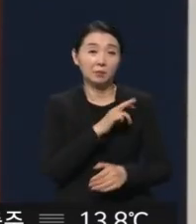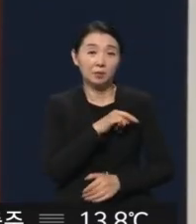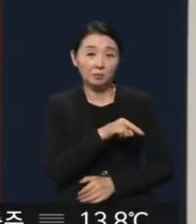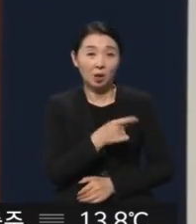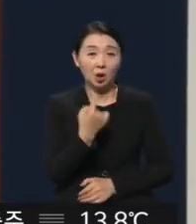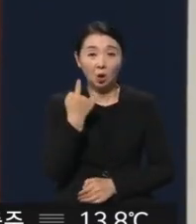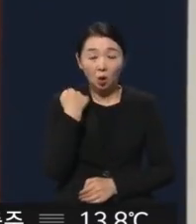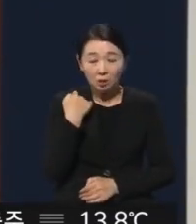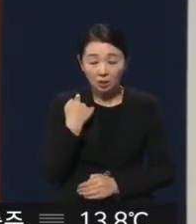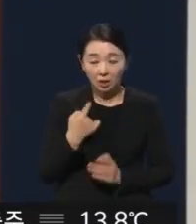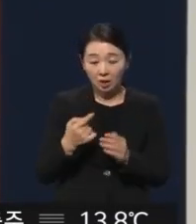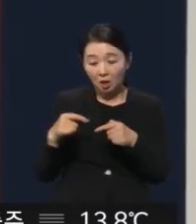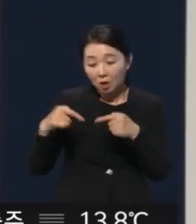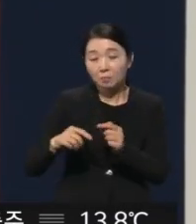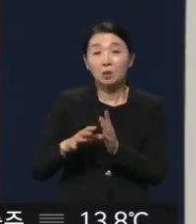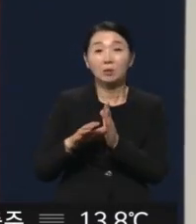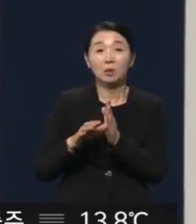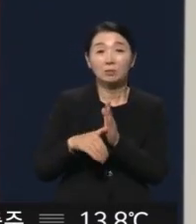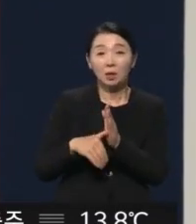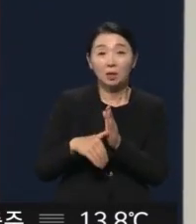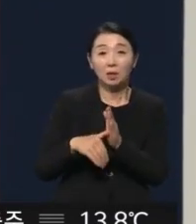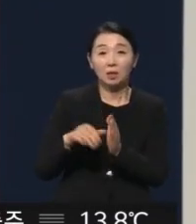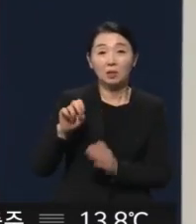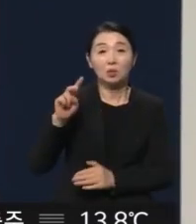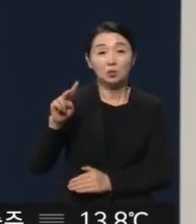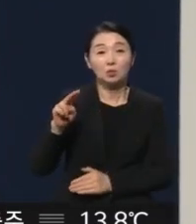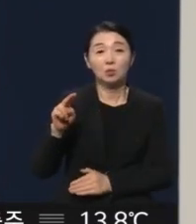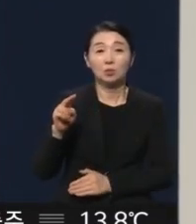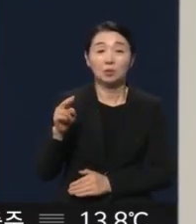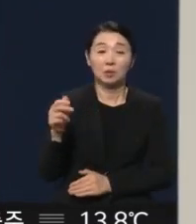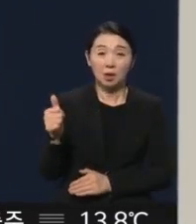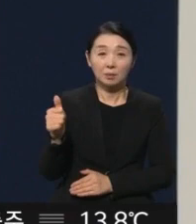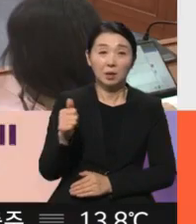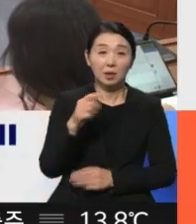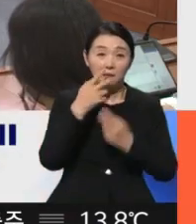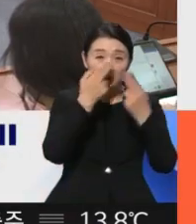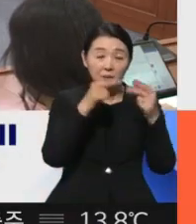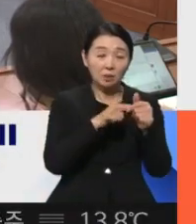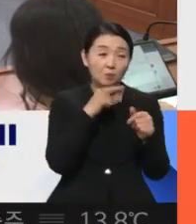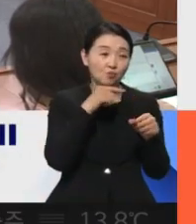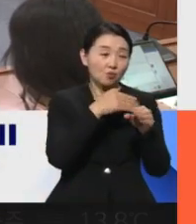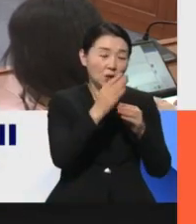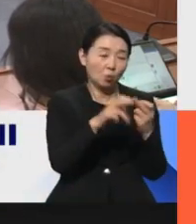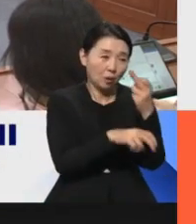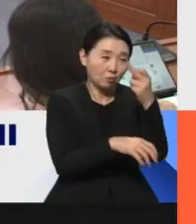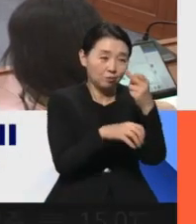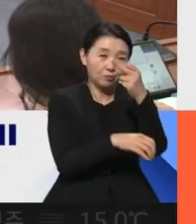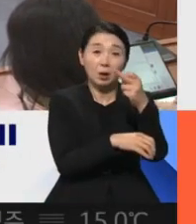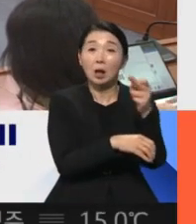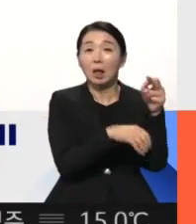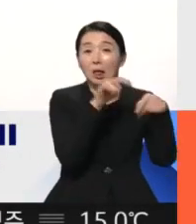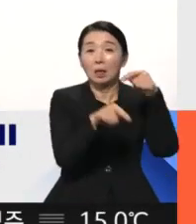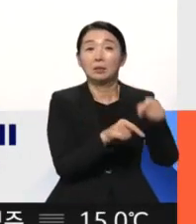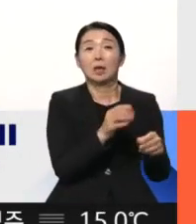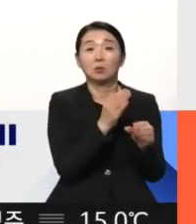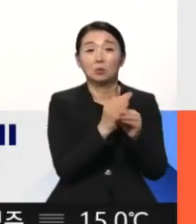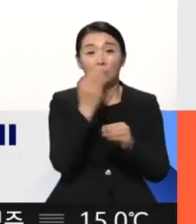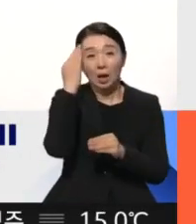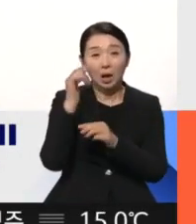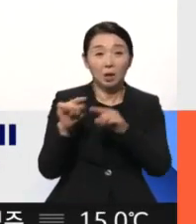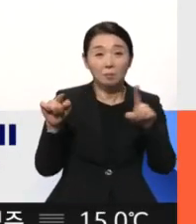어제 비공개면담에서 주안 이유대사와 이재명 대표는 북한이 도발 수위를 높여가고 있는 상황에서 한반도와